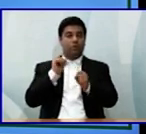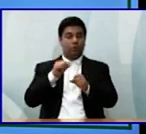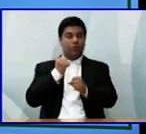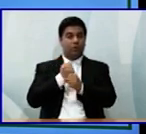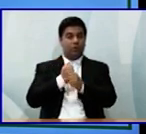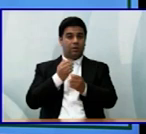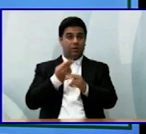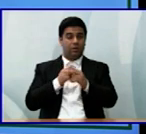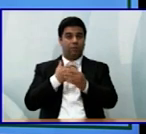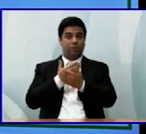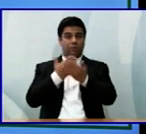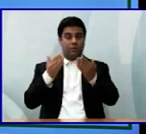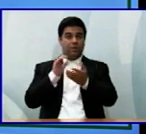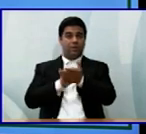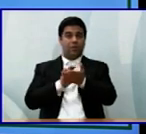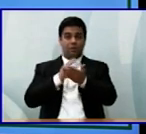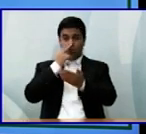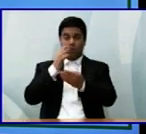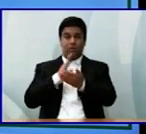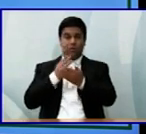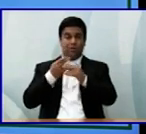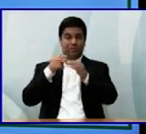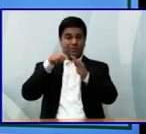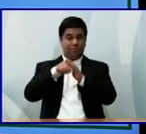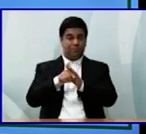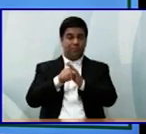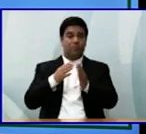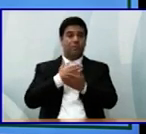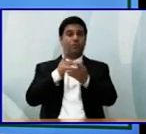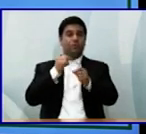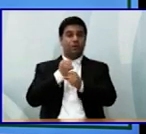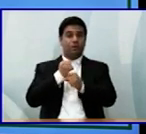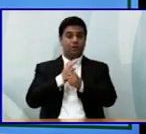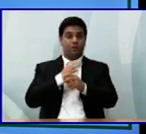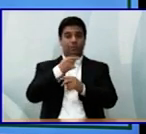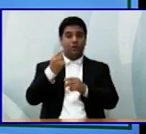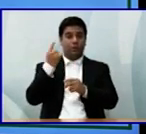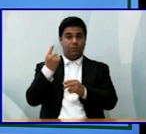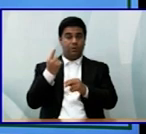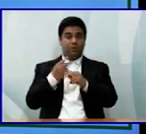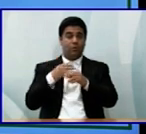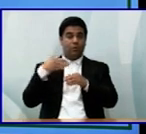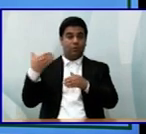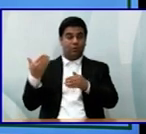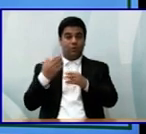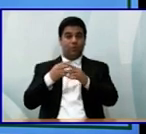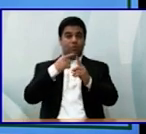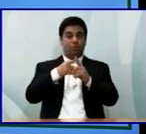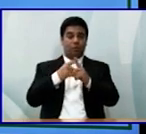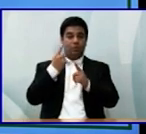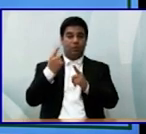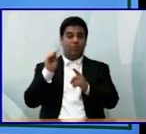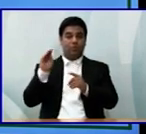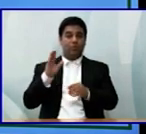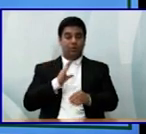ishlaymiz? Demak, bizga tanish ko'rinishga kelib olish uchun biz nima qildik? Shu minus 1 ni o'ng tomonga plus 1